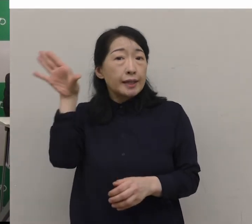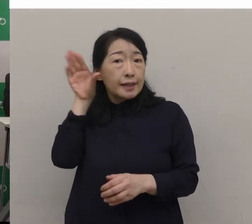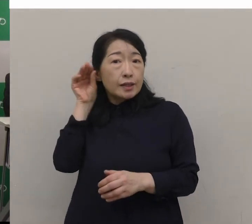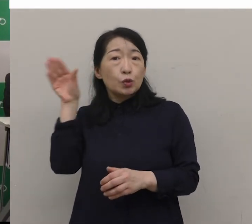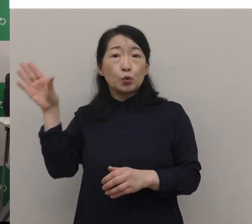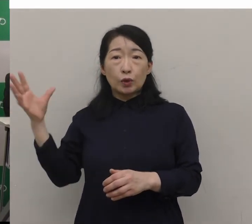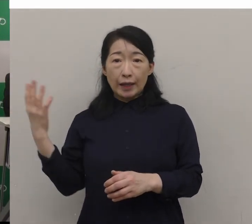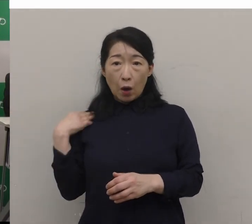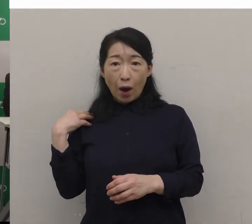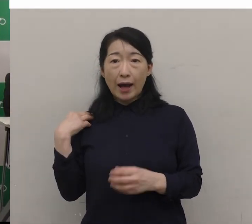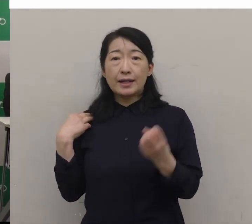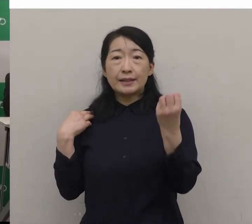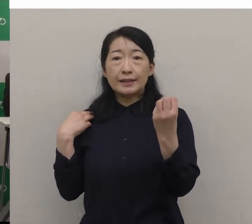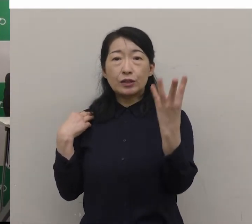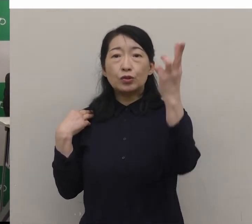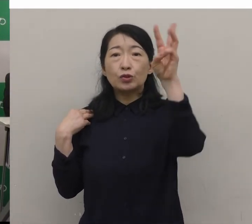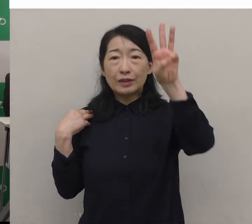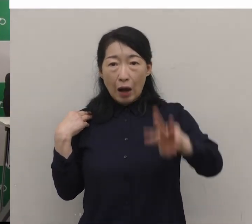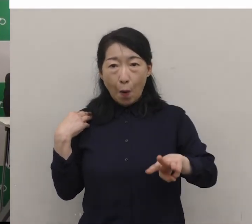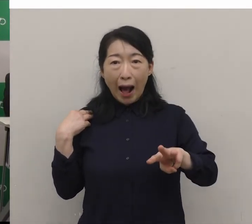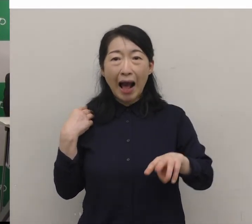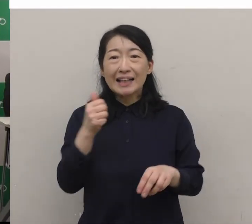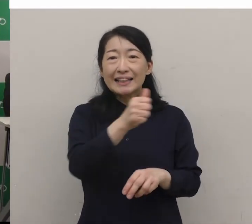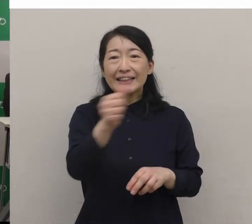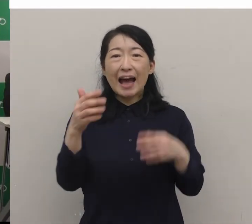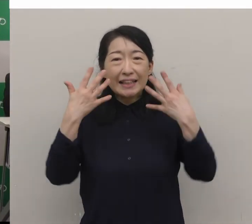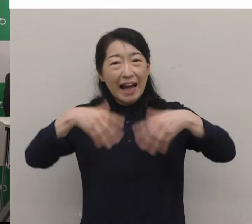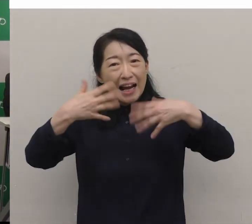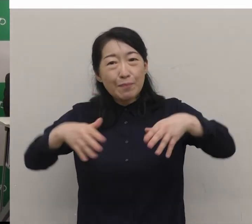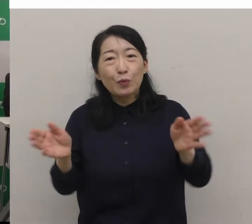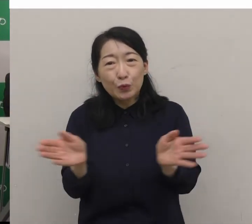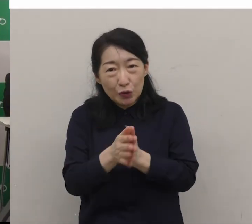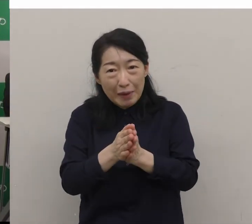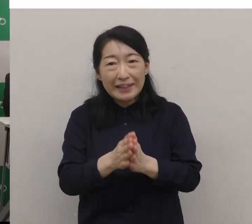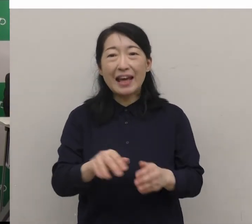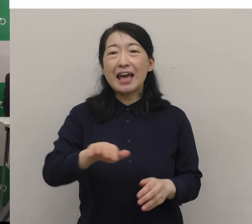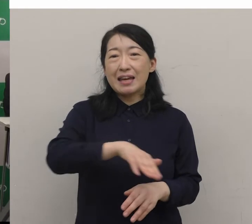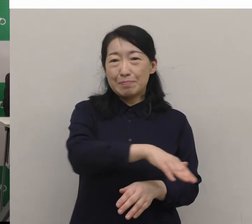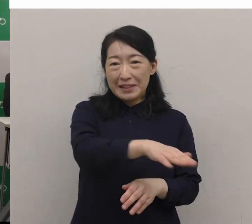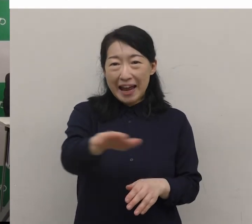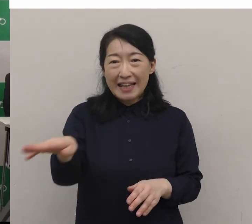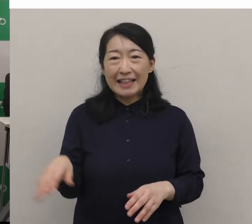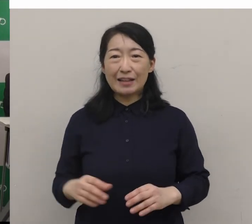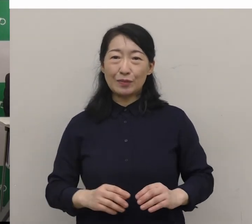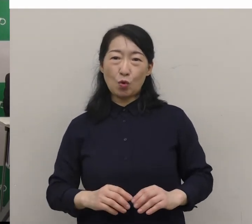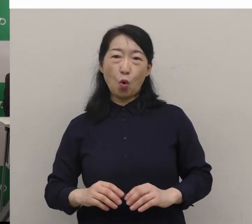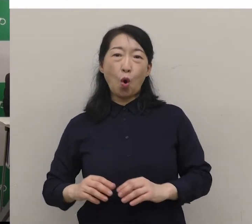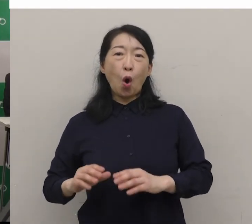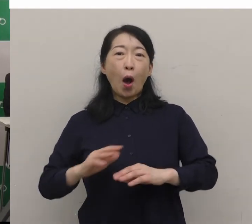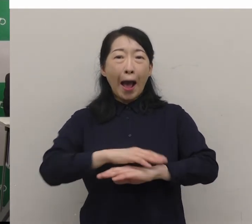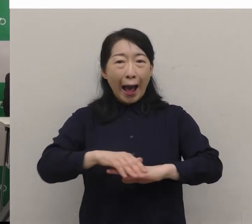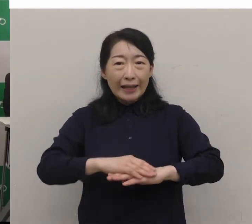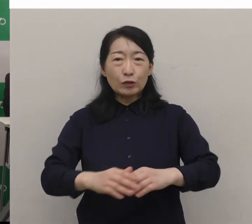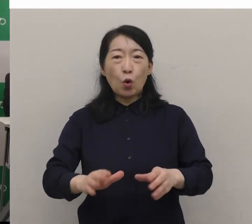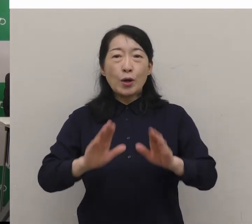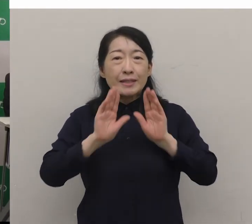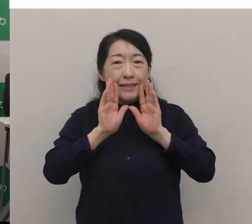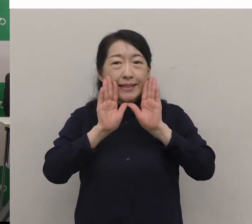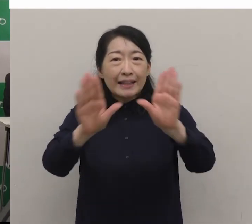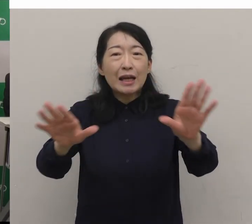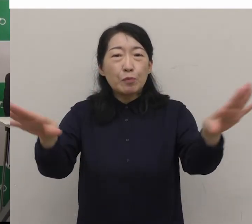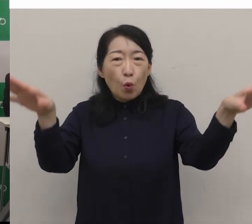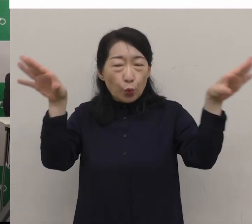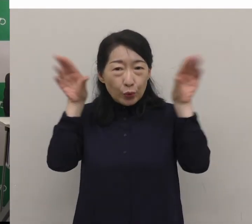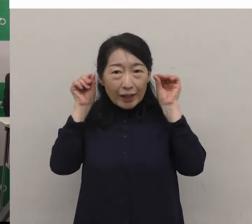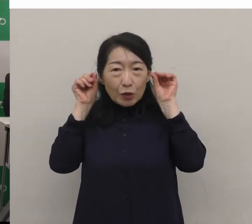菊川とないっていう、そういう誰も含めて皆さんの、愛を叫びを受け止めるという経過ですが、今後も